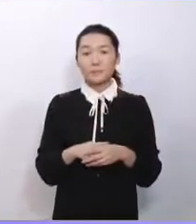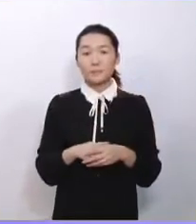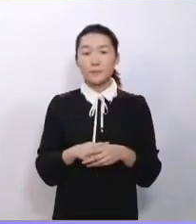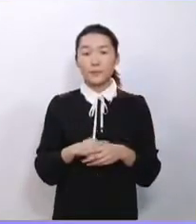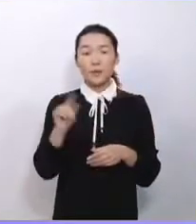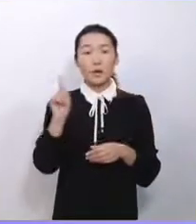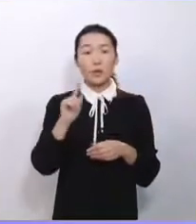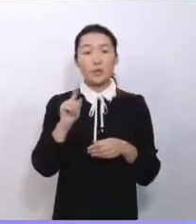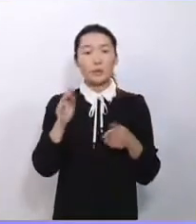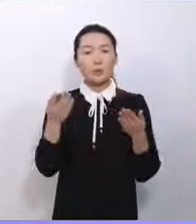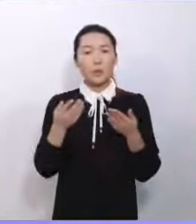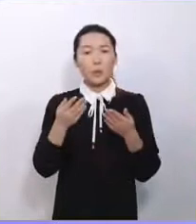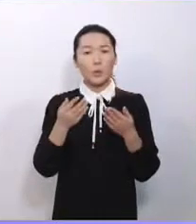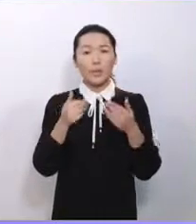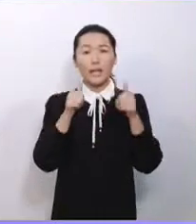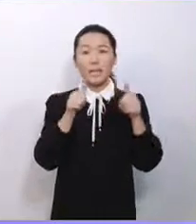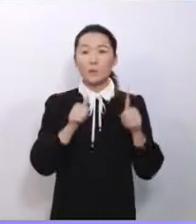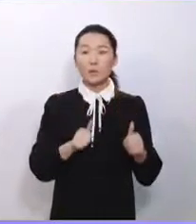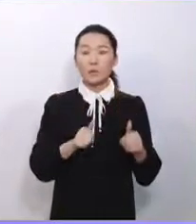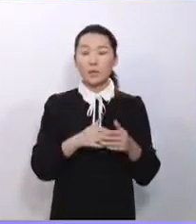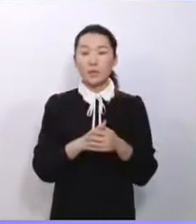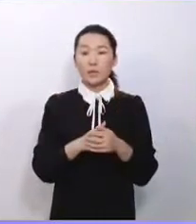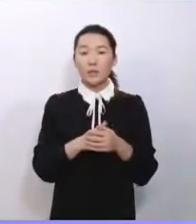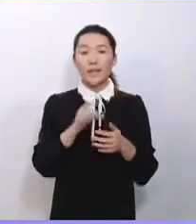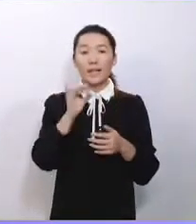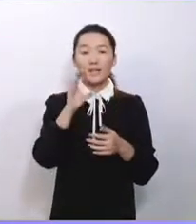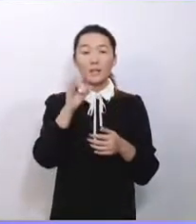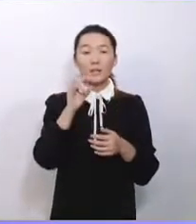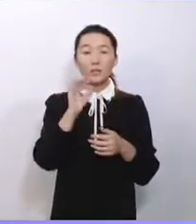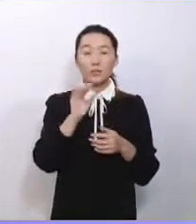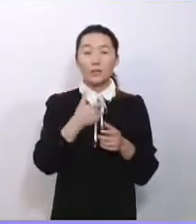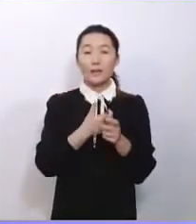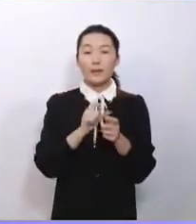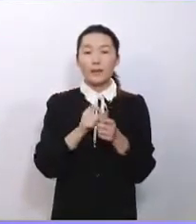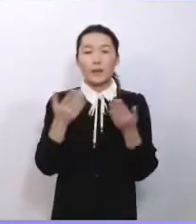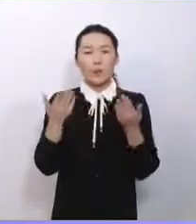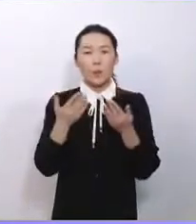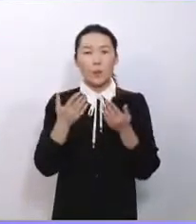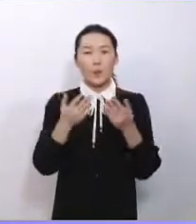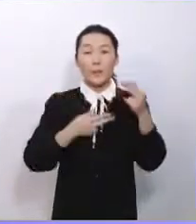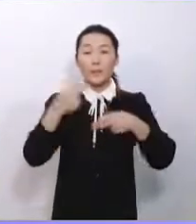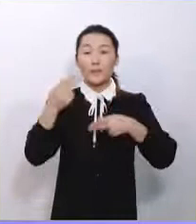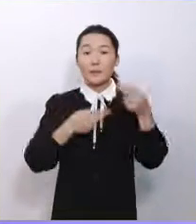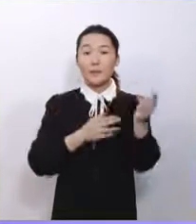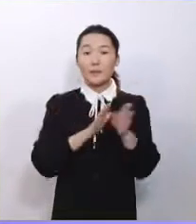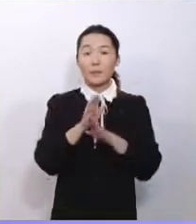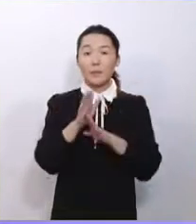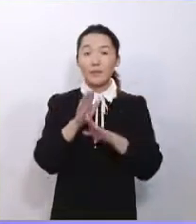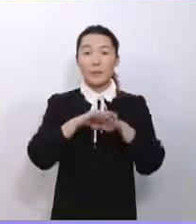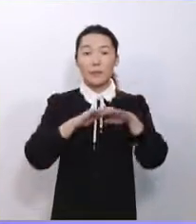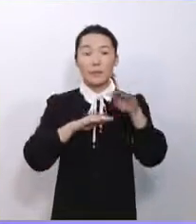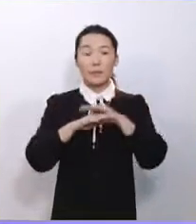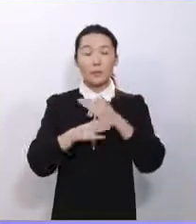А что такое рисунок? Рисунок – это какое-либо изображение, выполняемое от руки с